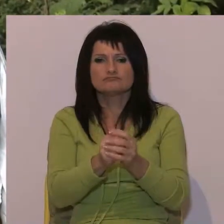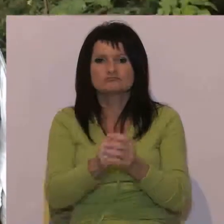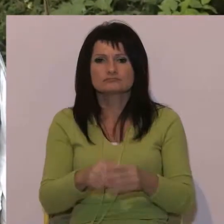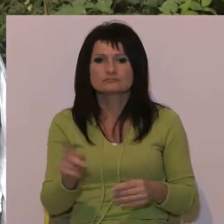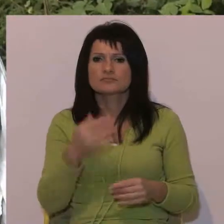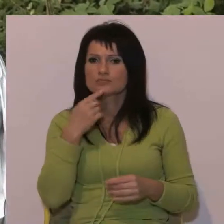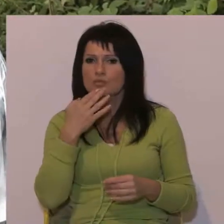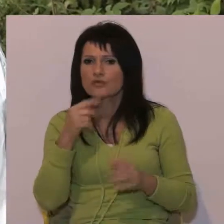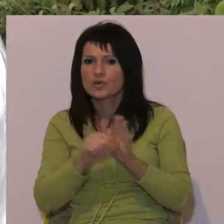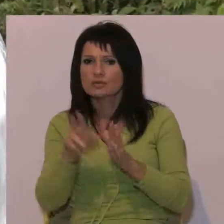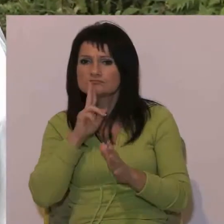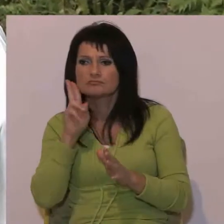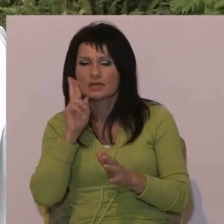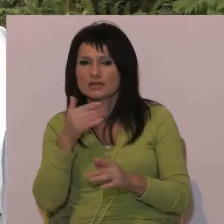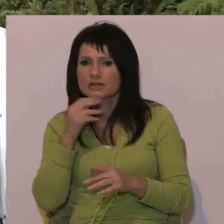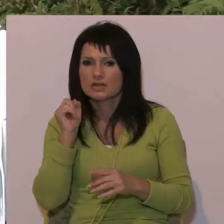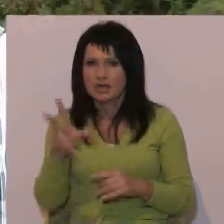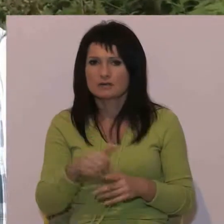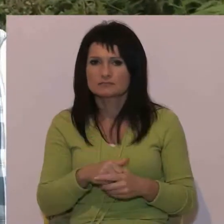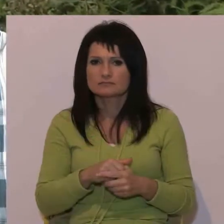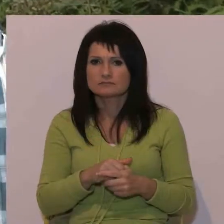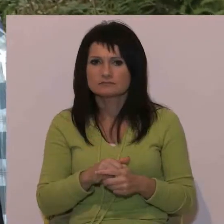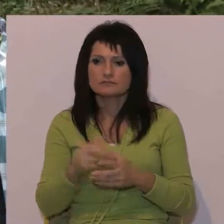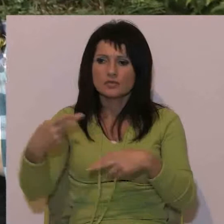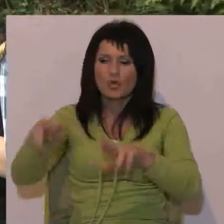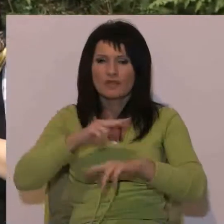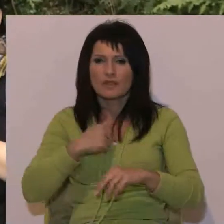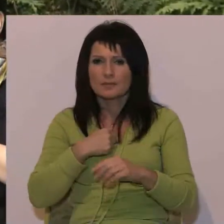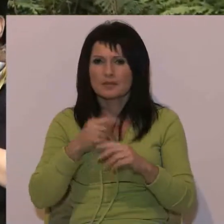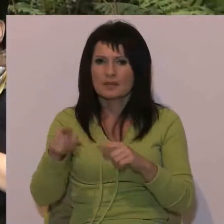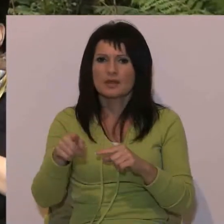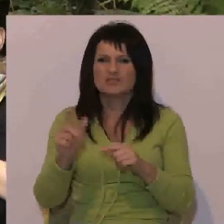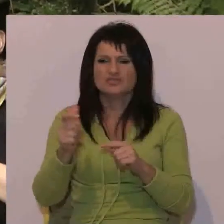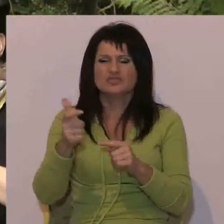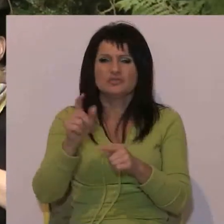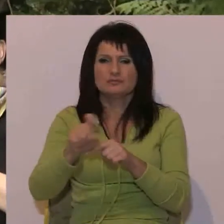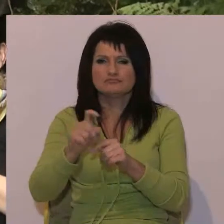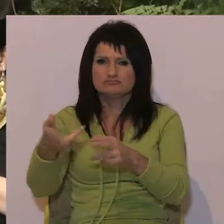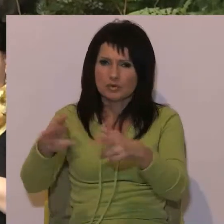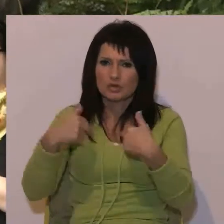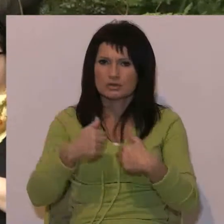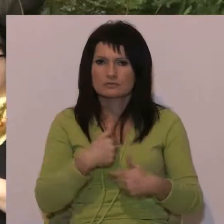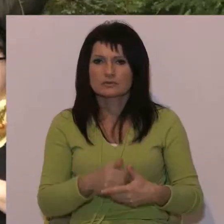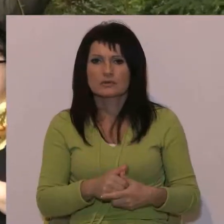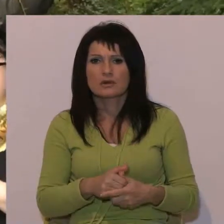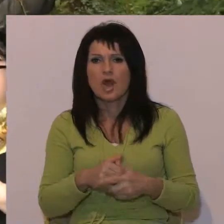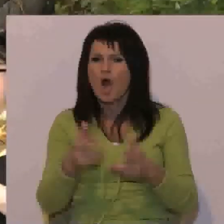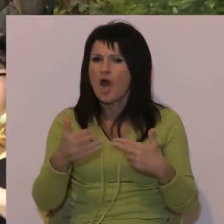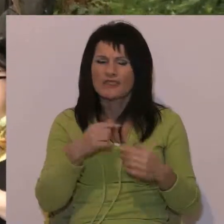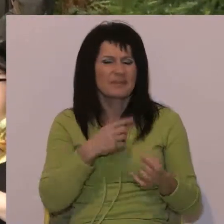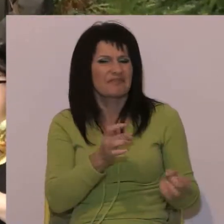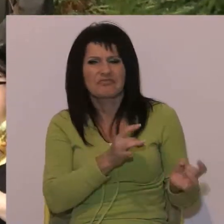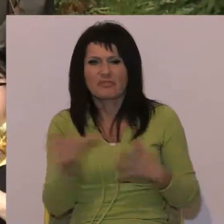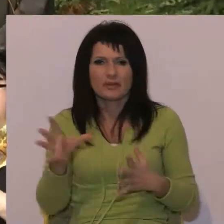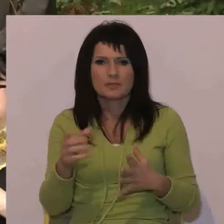Mówi do matki tak: oddaj mi resztę tej rzeczy, tego przyrządu. Oddaj mi